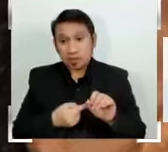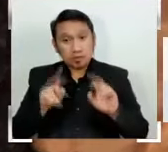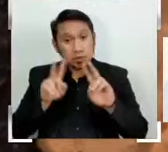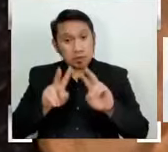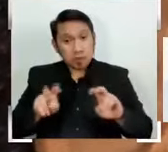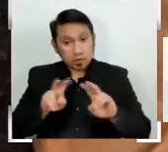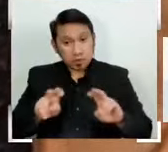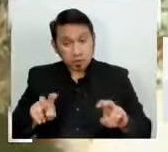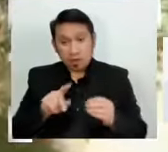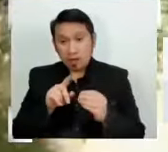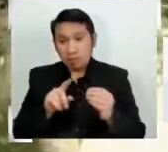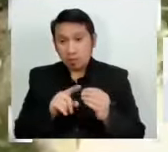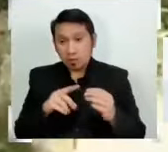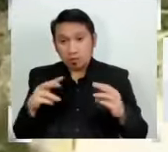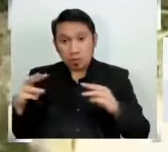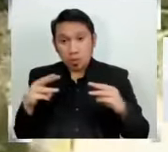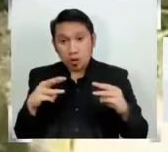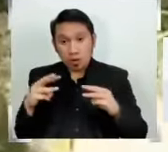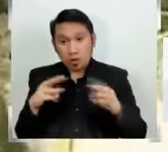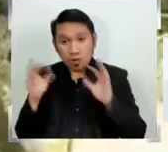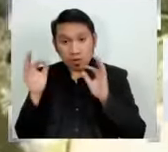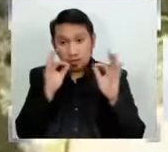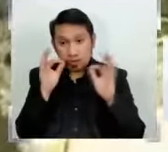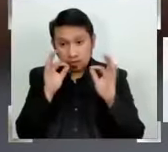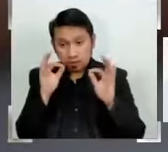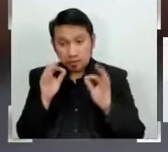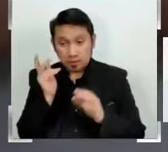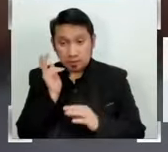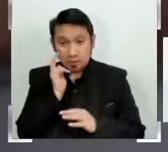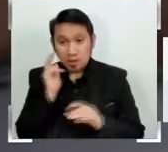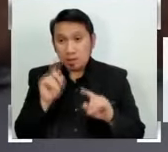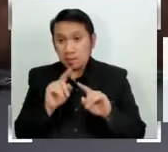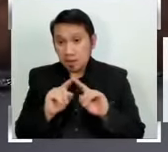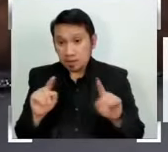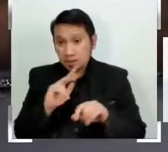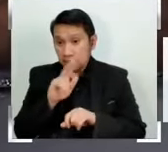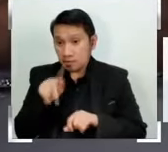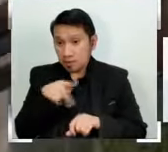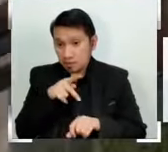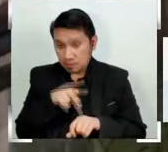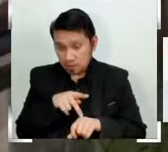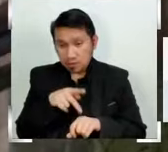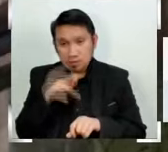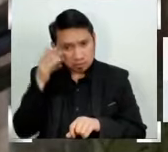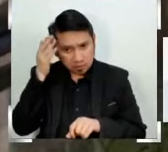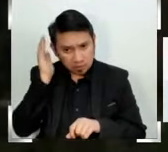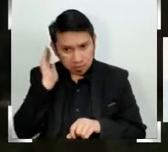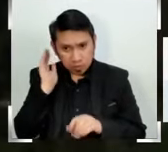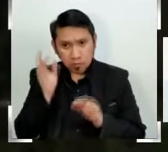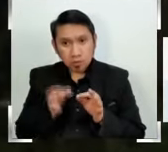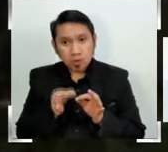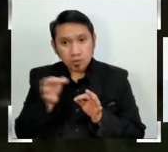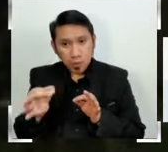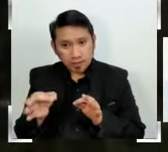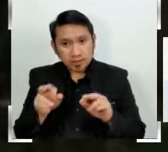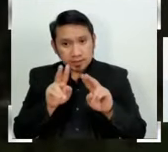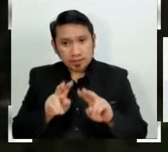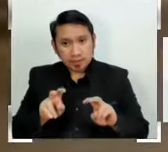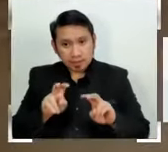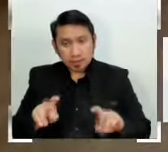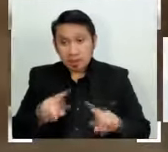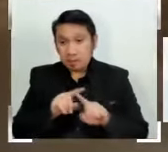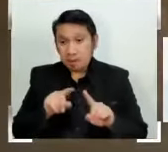war on drugs ng Administrasyong Duterte. Pero hiniling ng Pilipinas na ma-defer o ipagpaliban ng imbestigasyon. Pero Enero ngayong